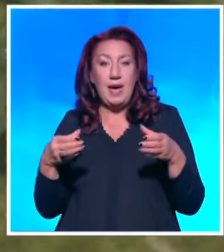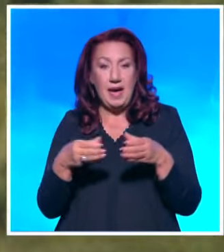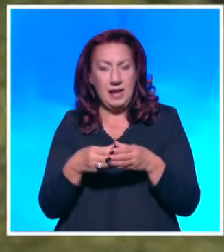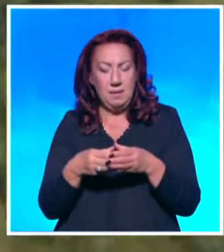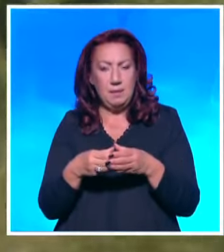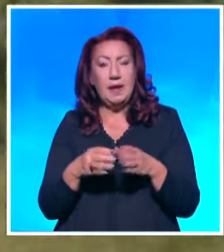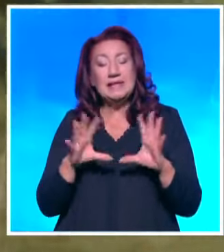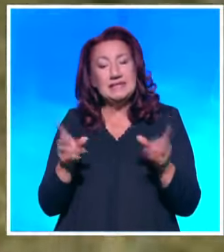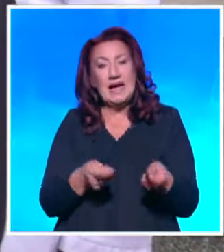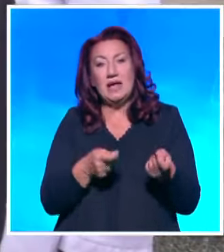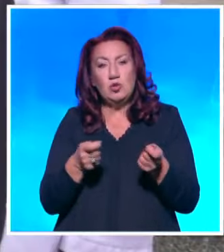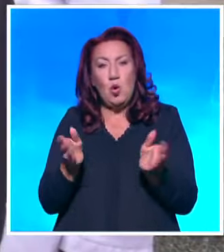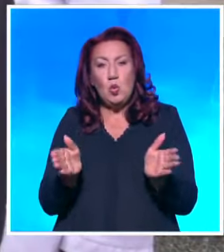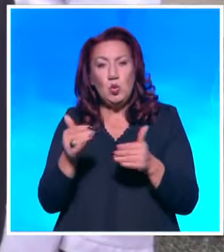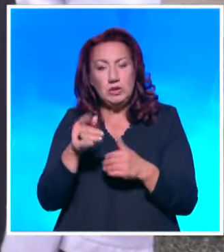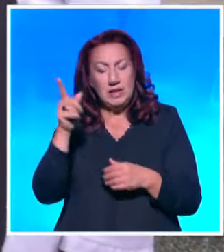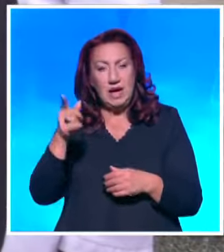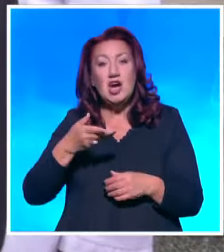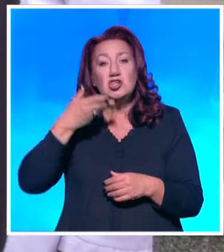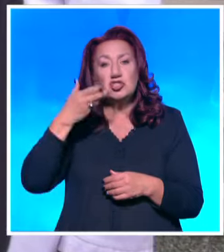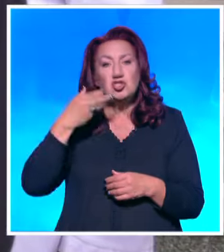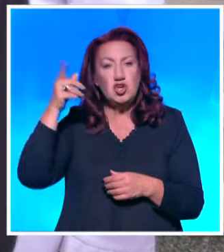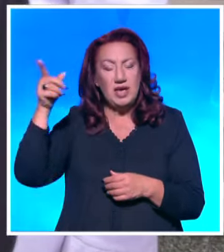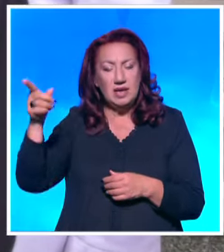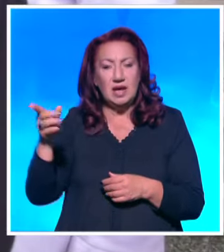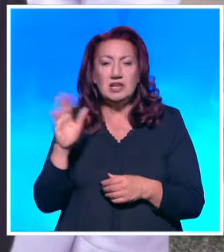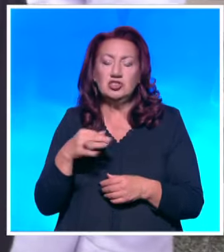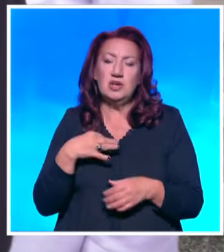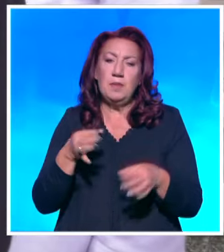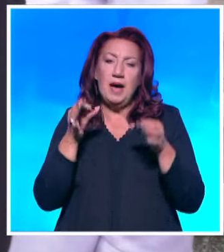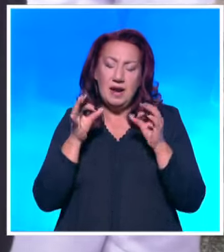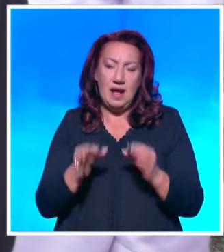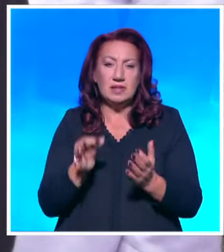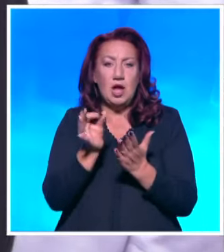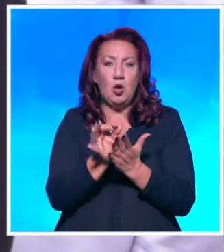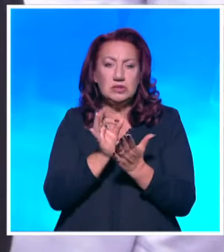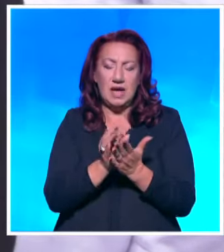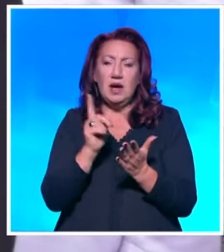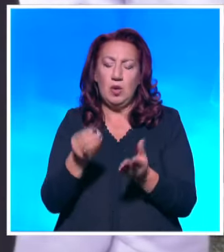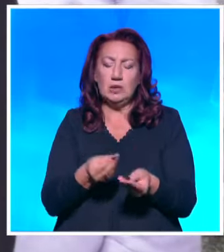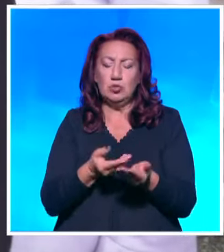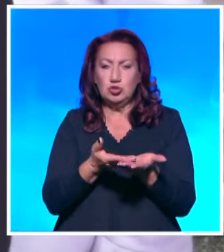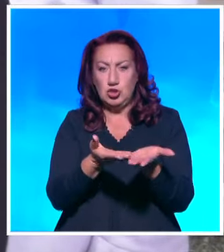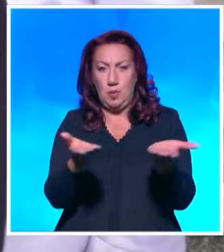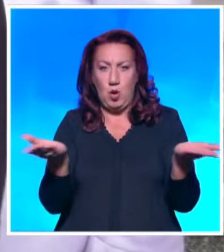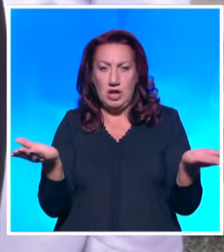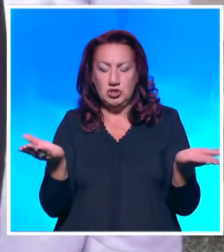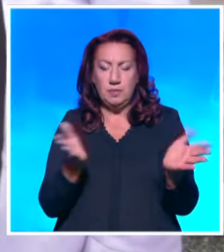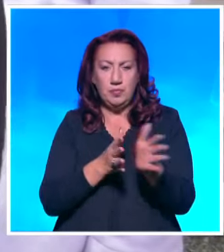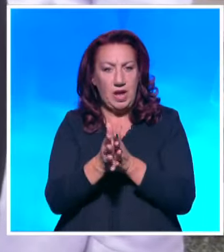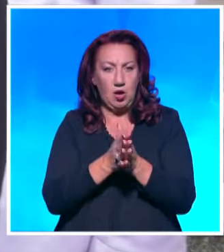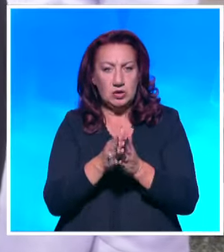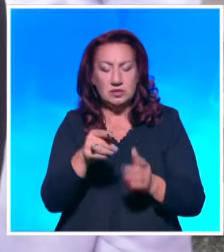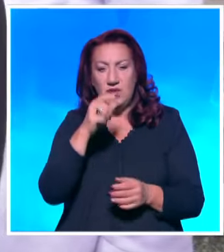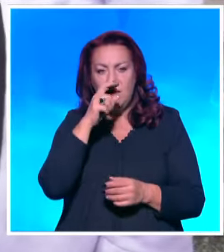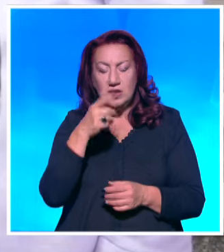в Чехия. Ще има реална обективна оценка, която ще предоставим на обществеността. Тя е важна за нас, да